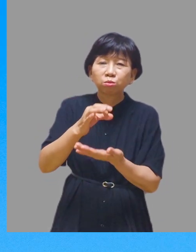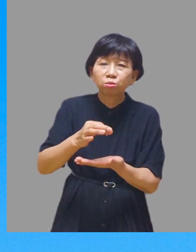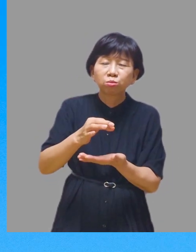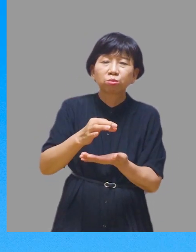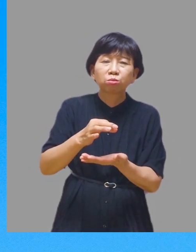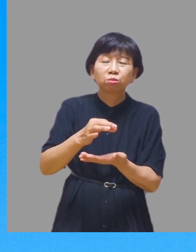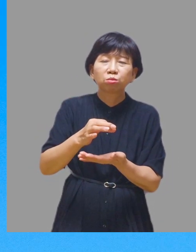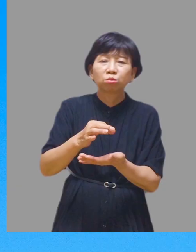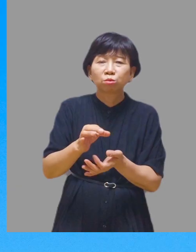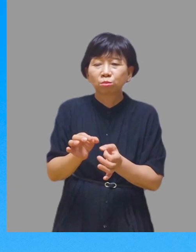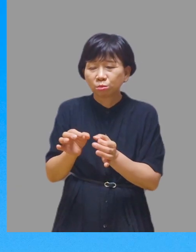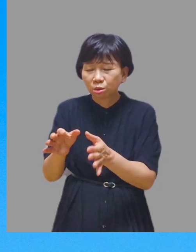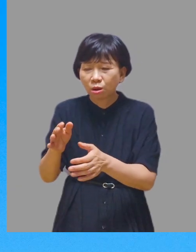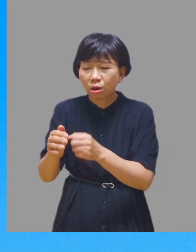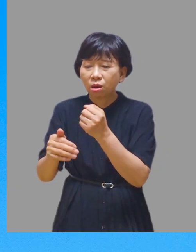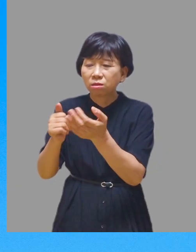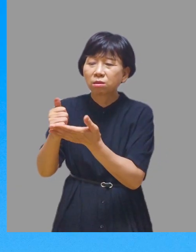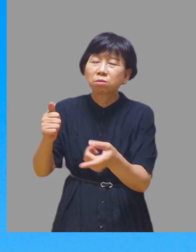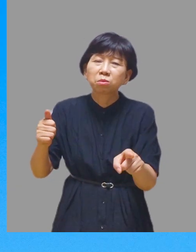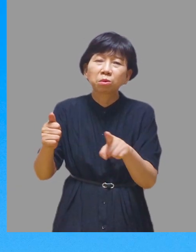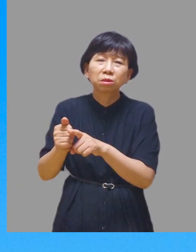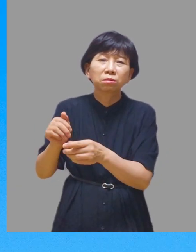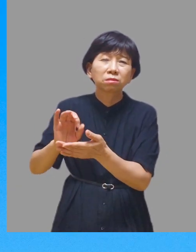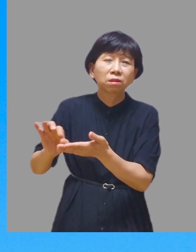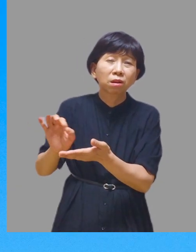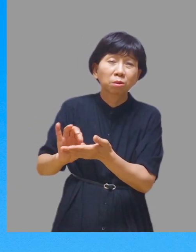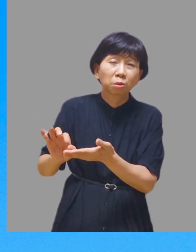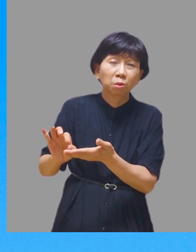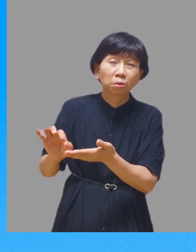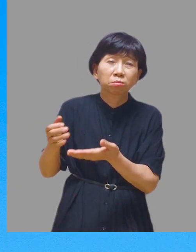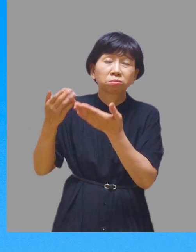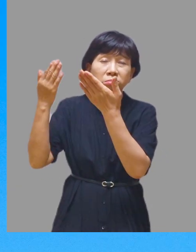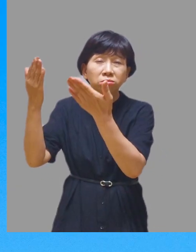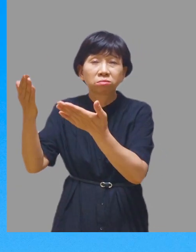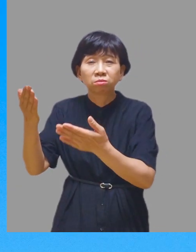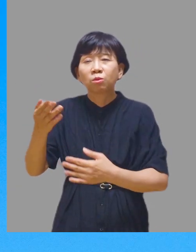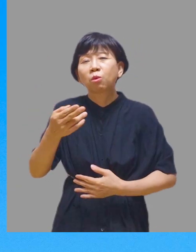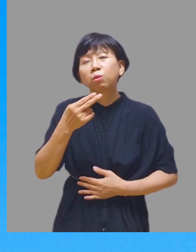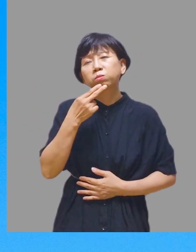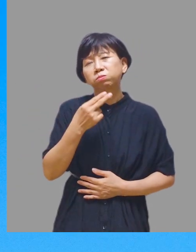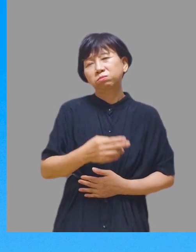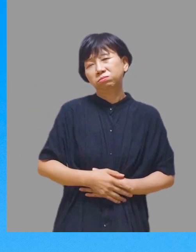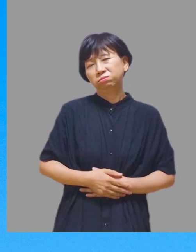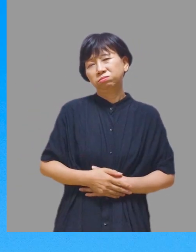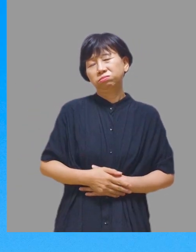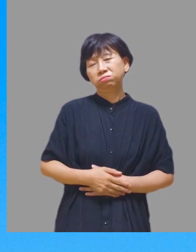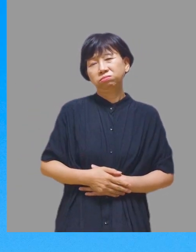쪼개어서 하나님을 위해 섬기겠습니다 내어드리는 사람이